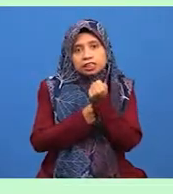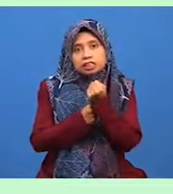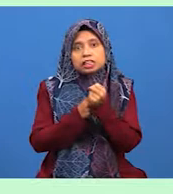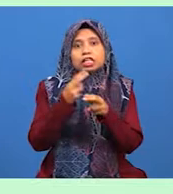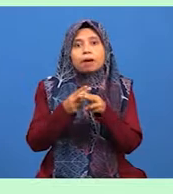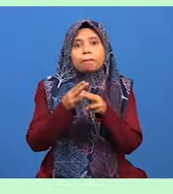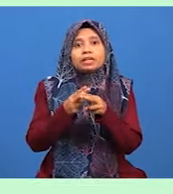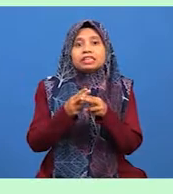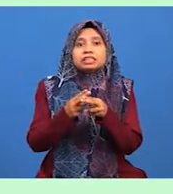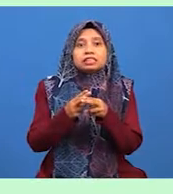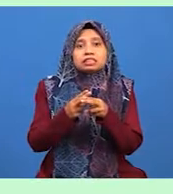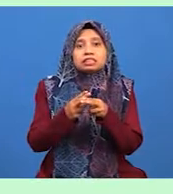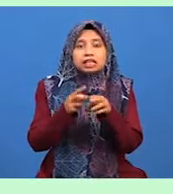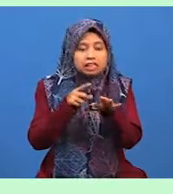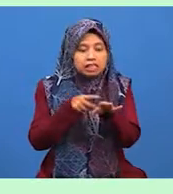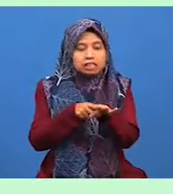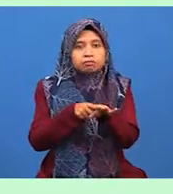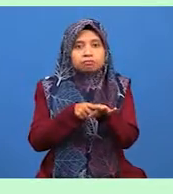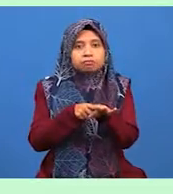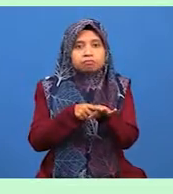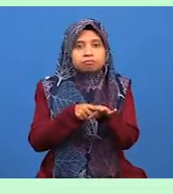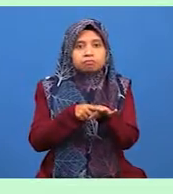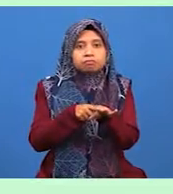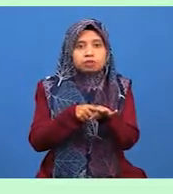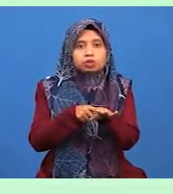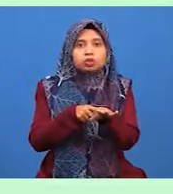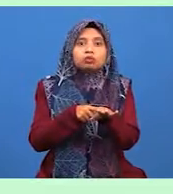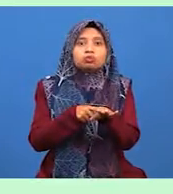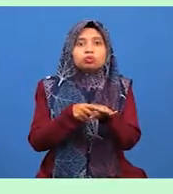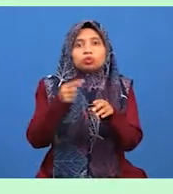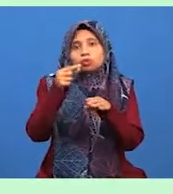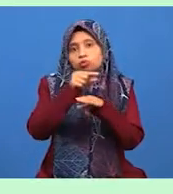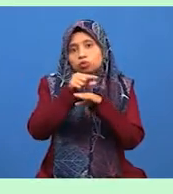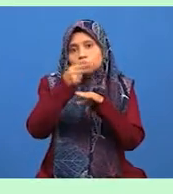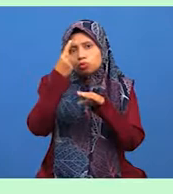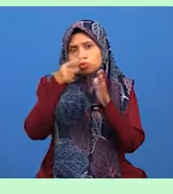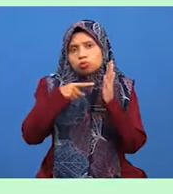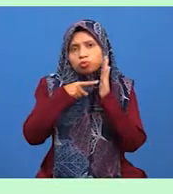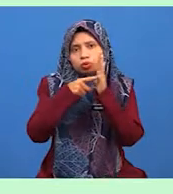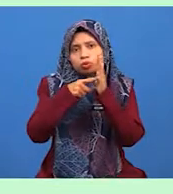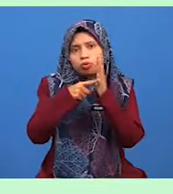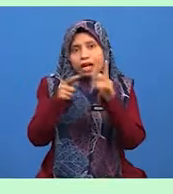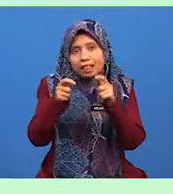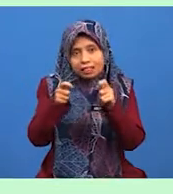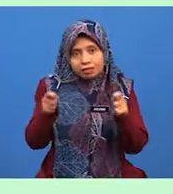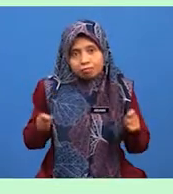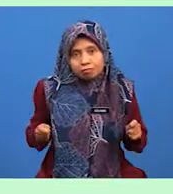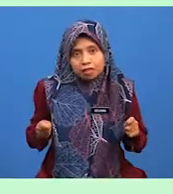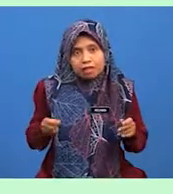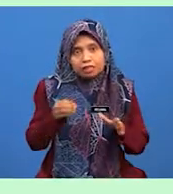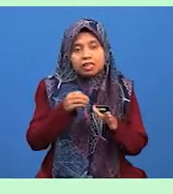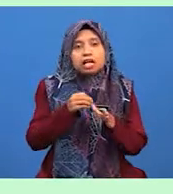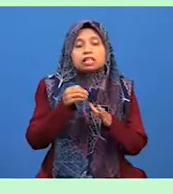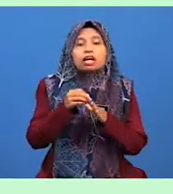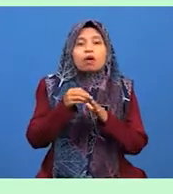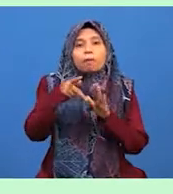pertama ialah di. Di digunakan untuk menunjukkan tempat